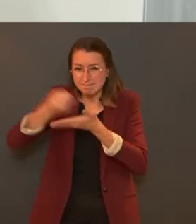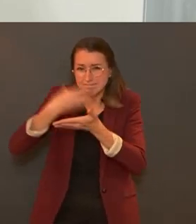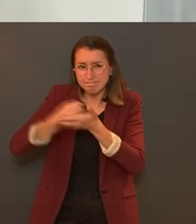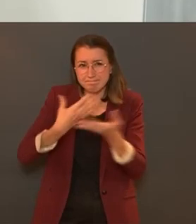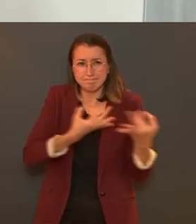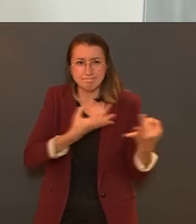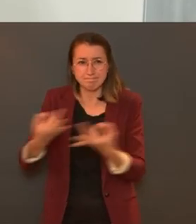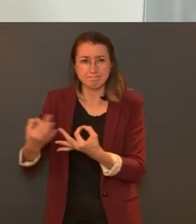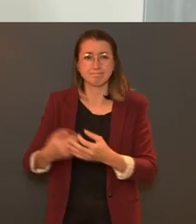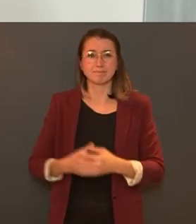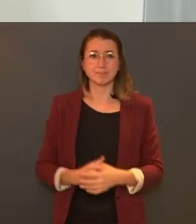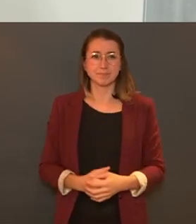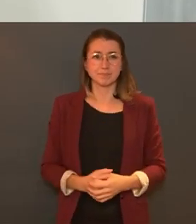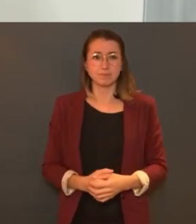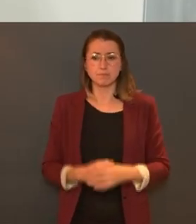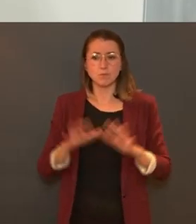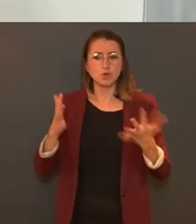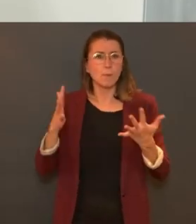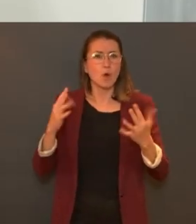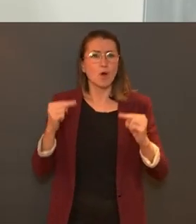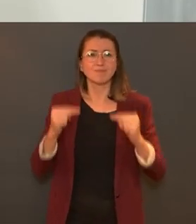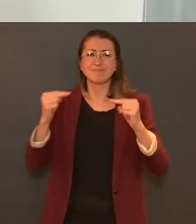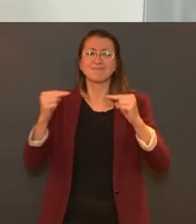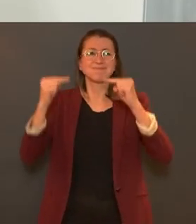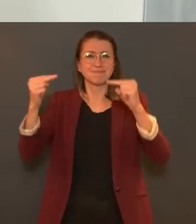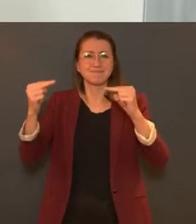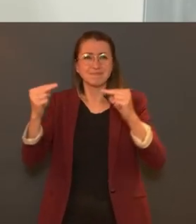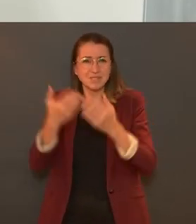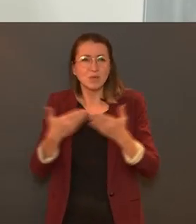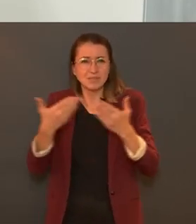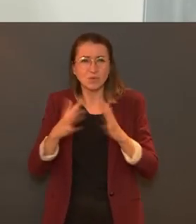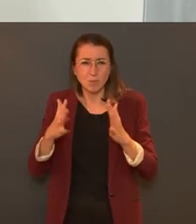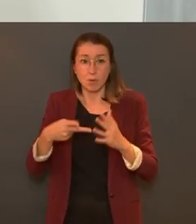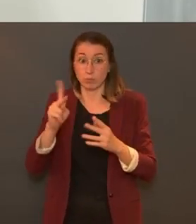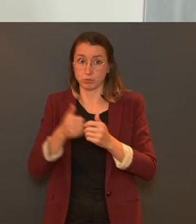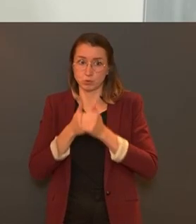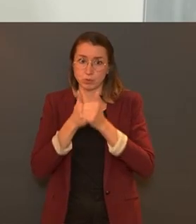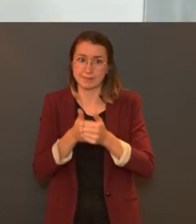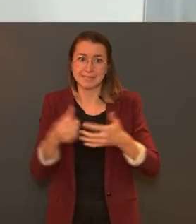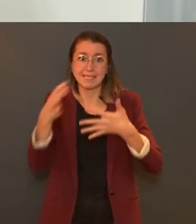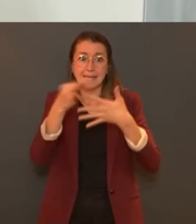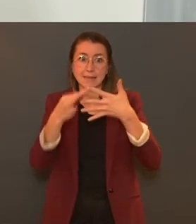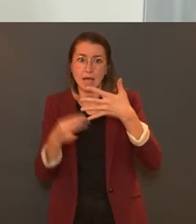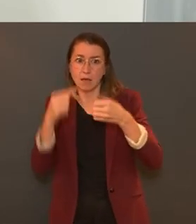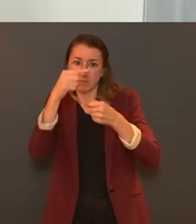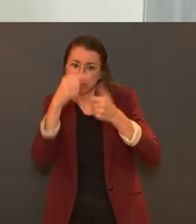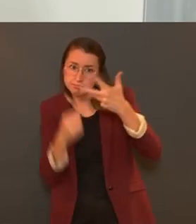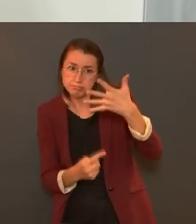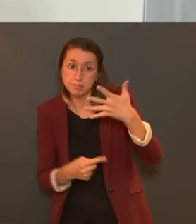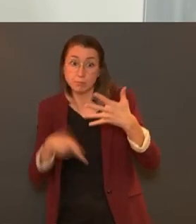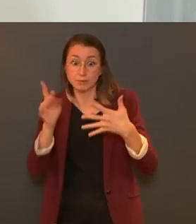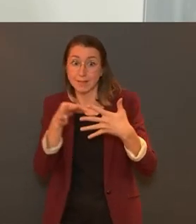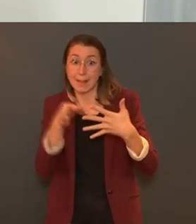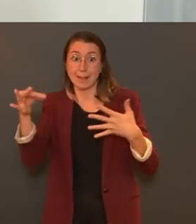ce baromètre se basera principalement, mais pas seulement, sur l'évolution du nombre